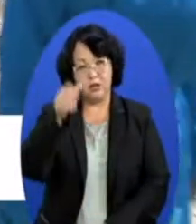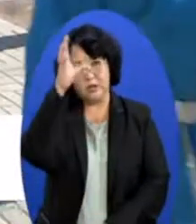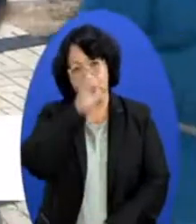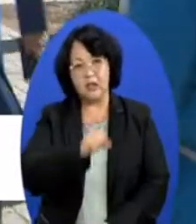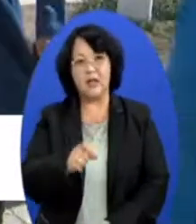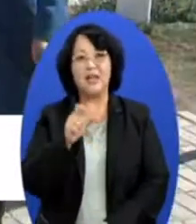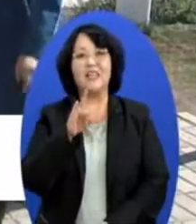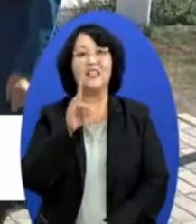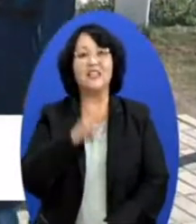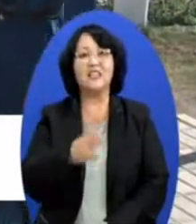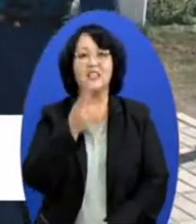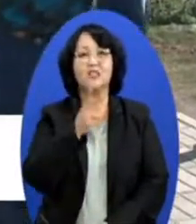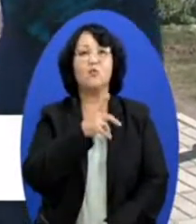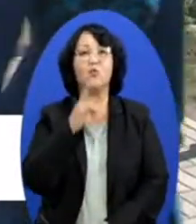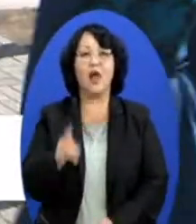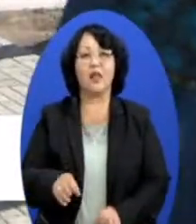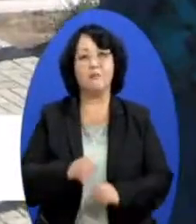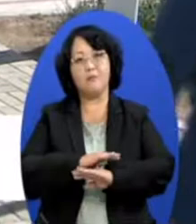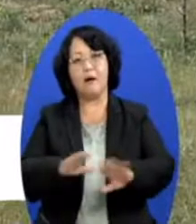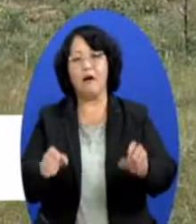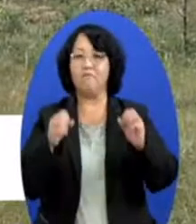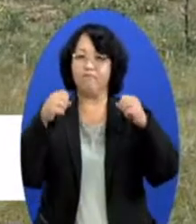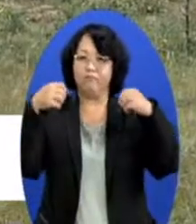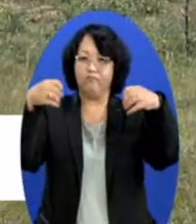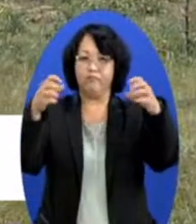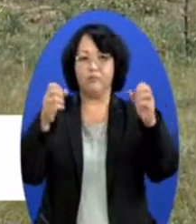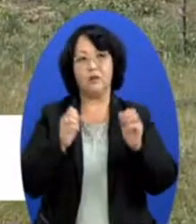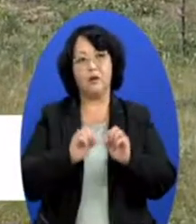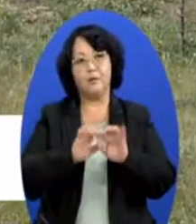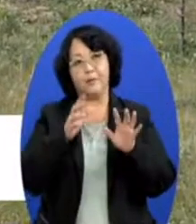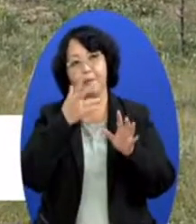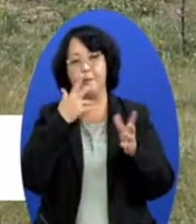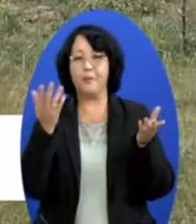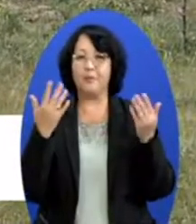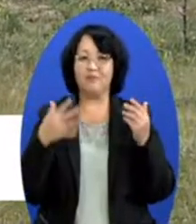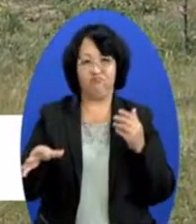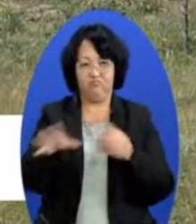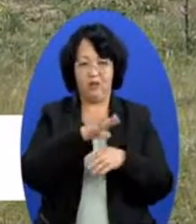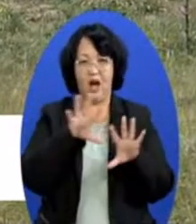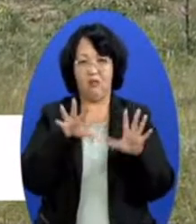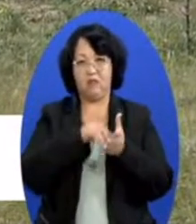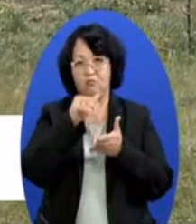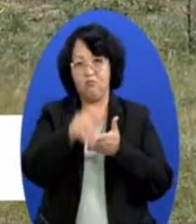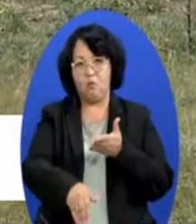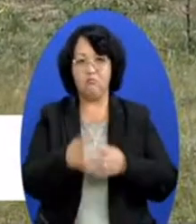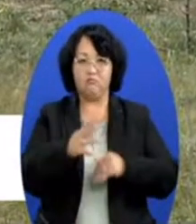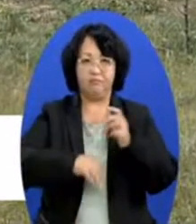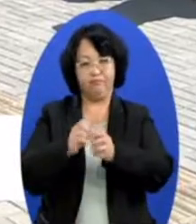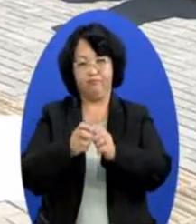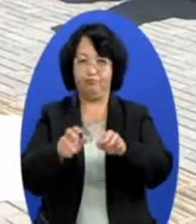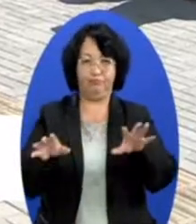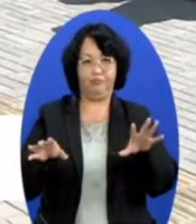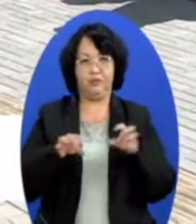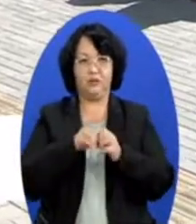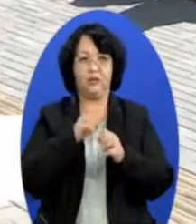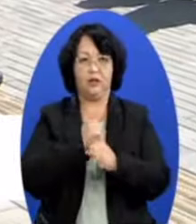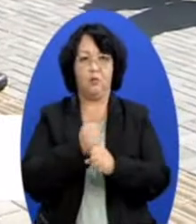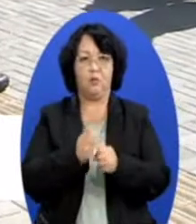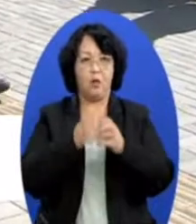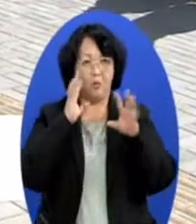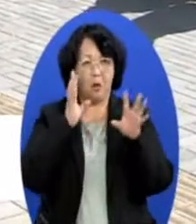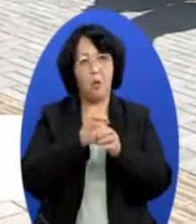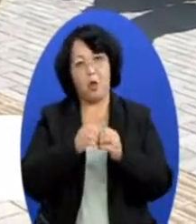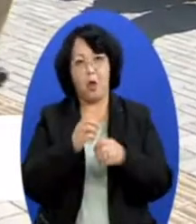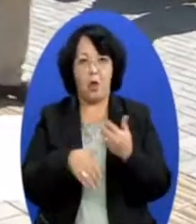үүний дараа Эрдэнэ цэцэрлэг төрөлнгийн бүтээн байгуулалтын ажилтай танилцлаа. Нийтдээ 10 гаруй тэрүүн төргөөр хийгдэж байгаа энэхүү цэцэрлэг төрөлнгийн ажил ийм дээр